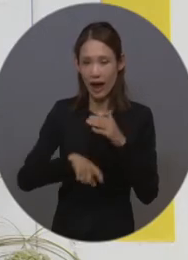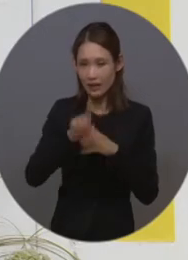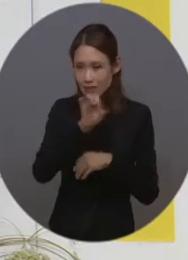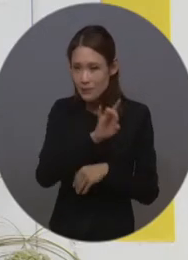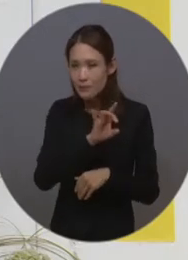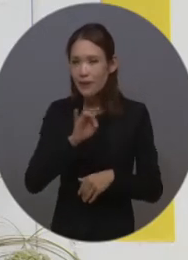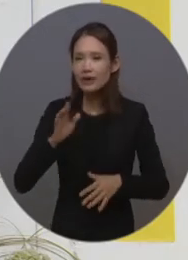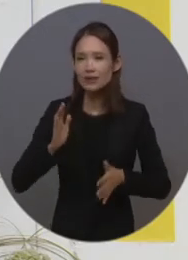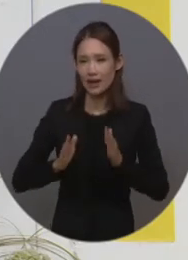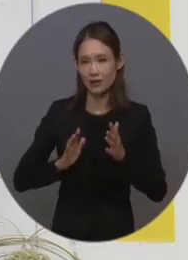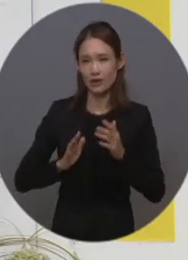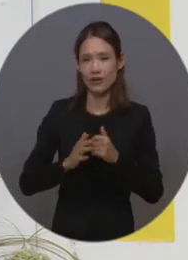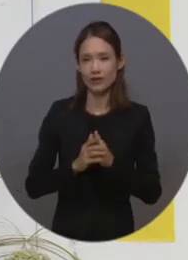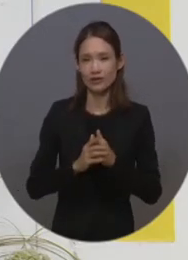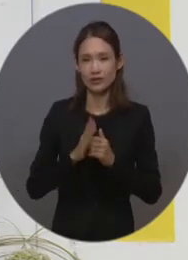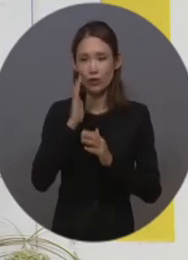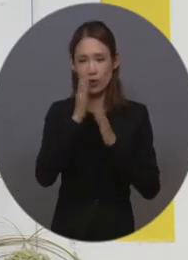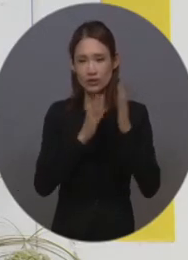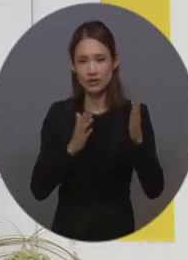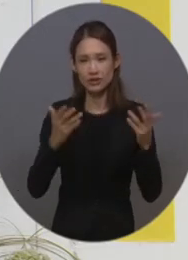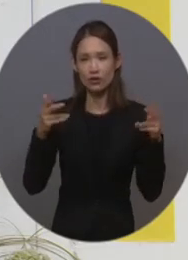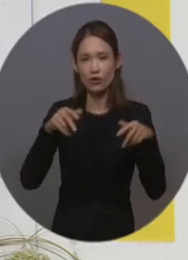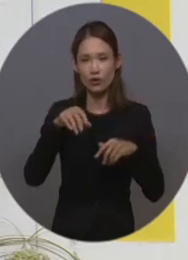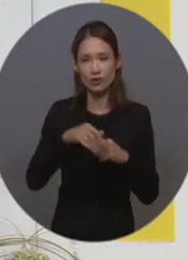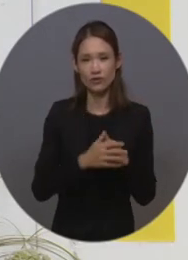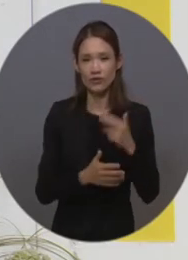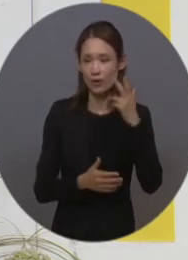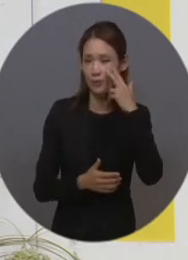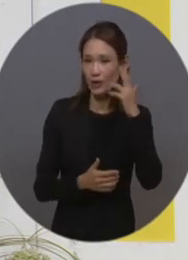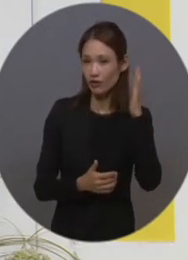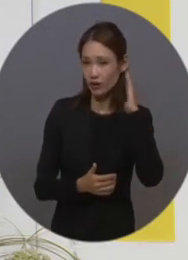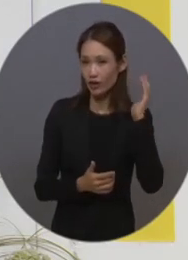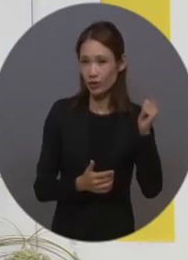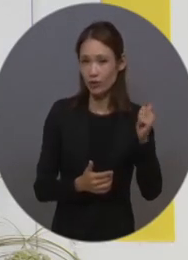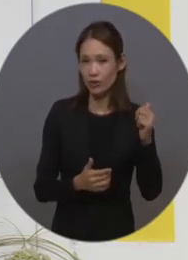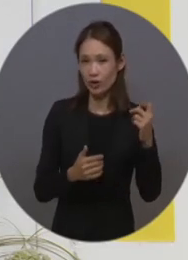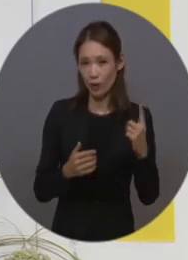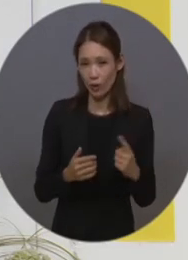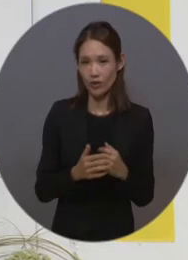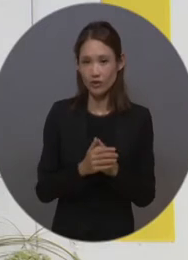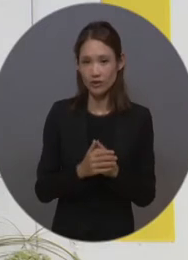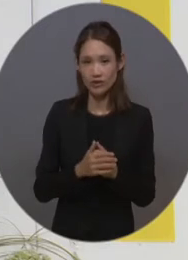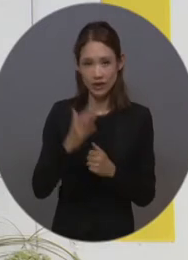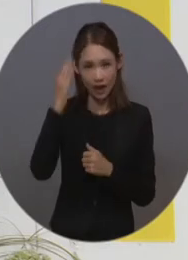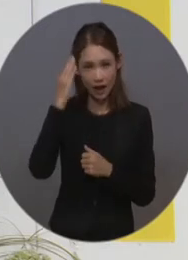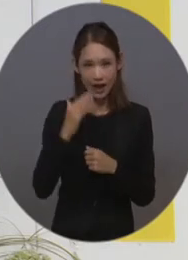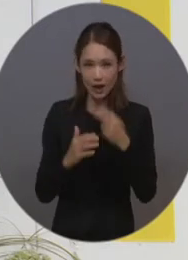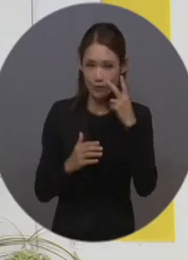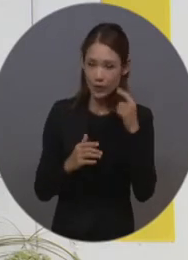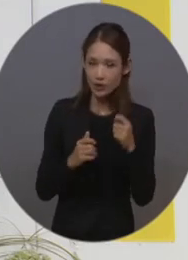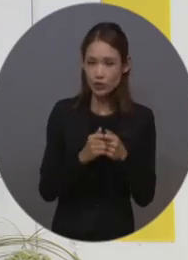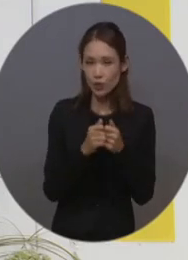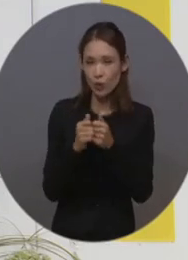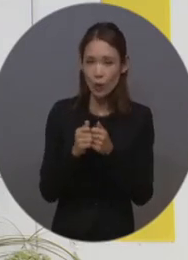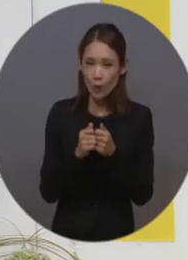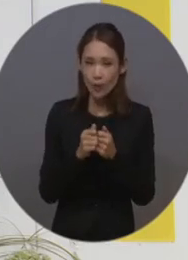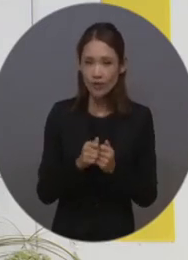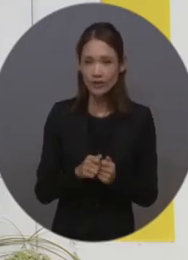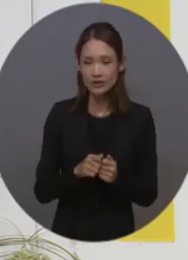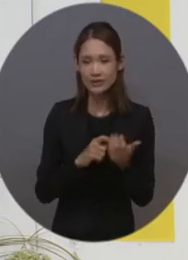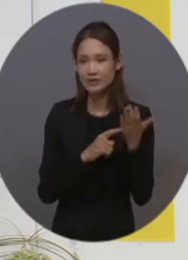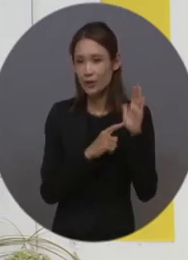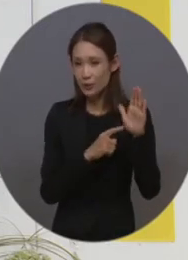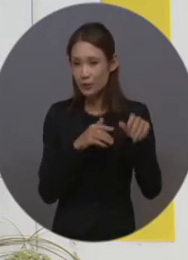네. 그 녹지원에서. 근데 미국 대통령이 오시니까 한미 동맹을 상징하기 위해서 네. 두